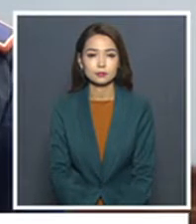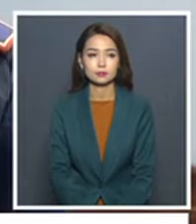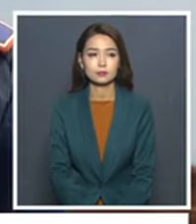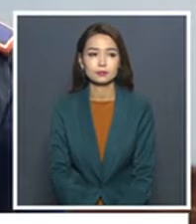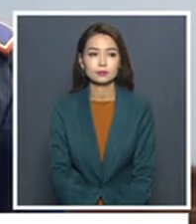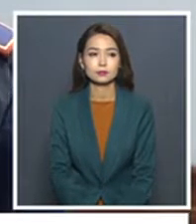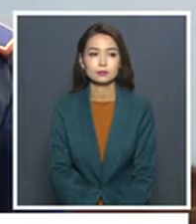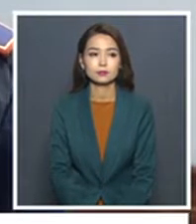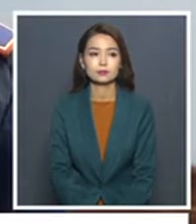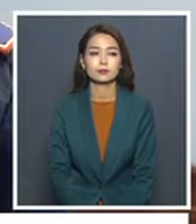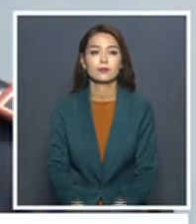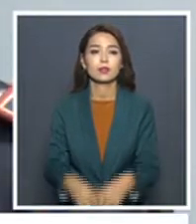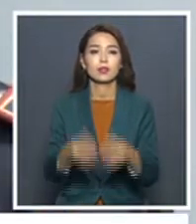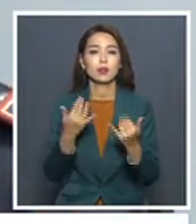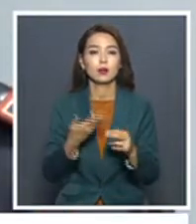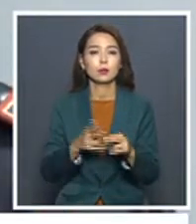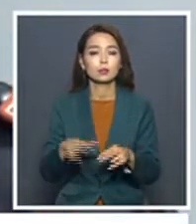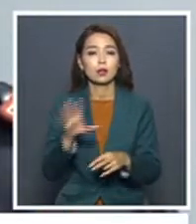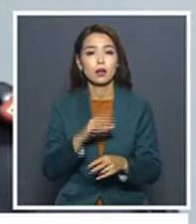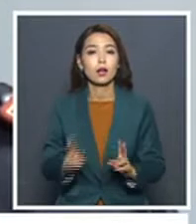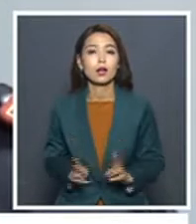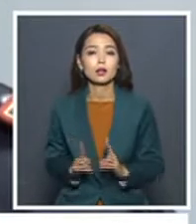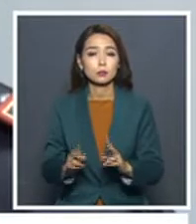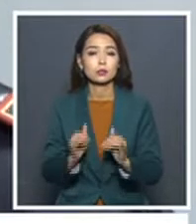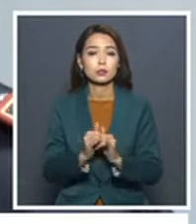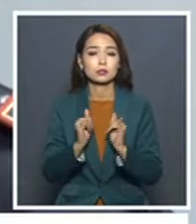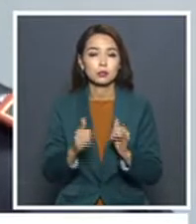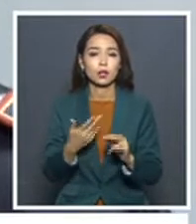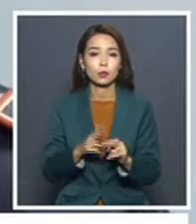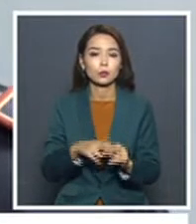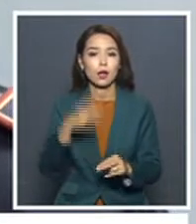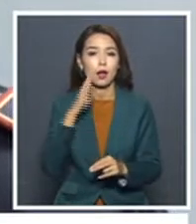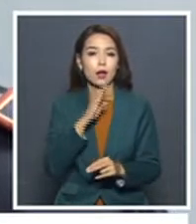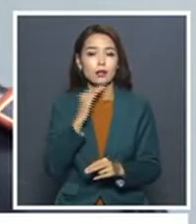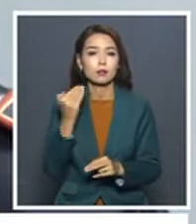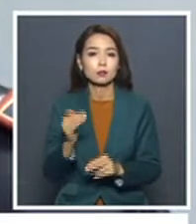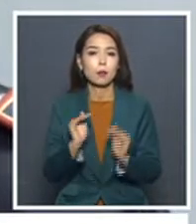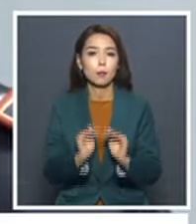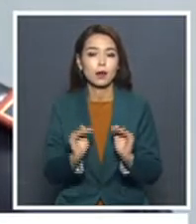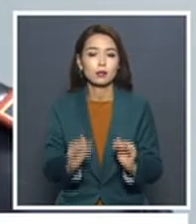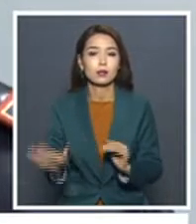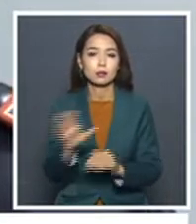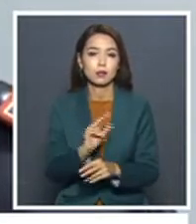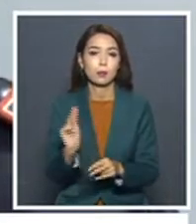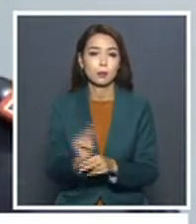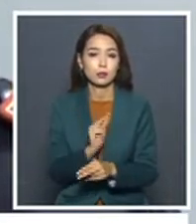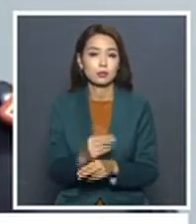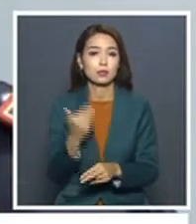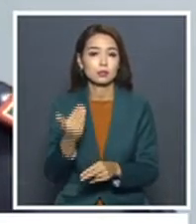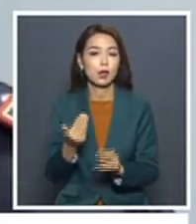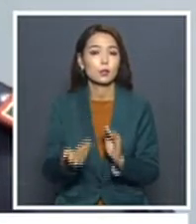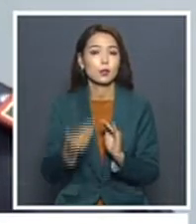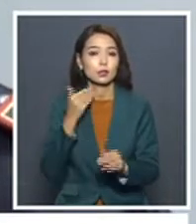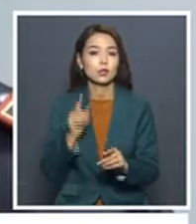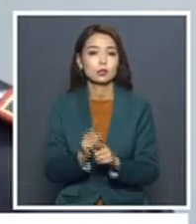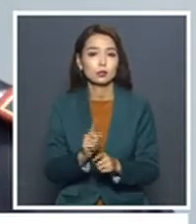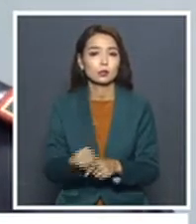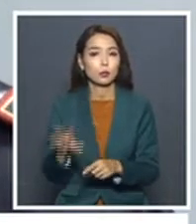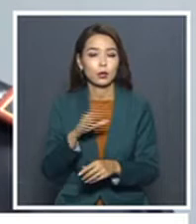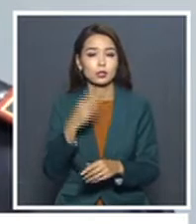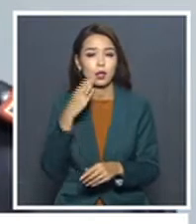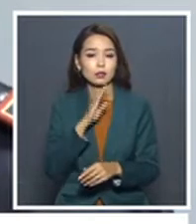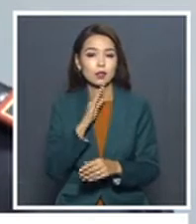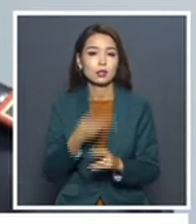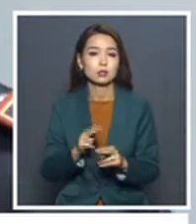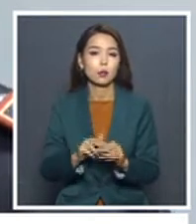Жасөспірімдер арасында қылмыстың көбеюі ата-ананың балаға деген немқұрайлығы, өзінің тікелей ата-аналық міндетін орындамағанының салдарынан